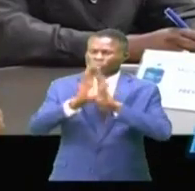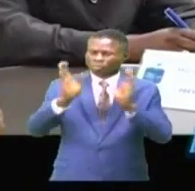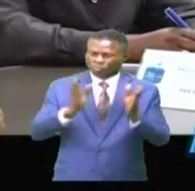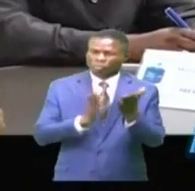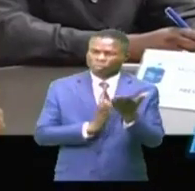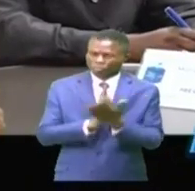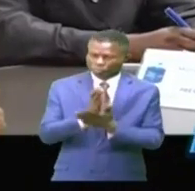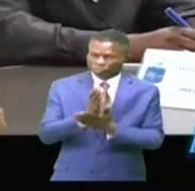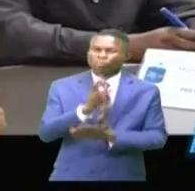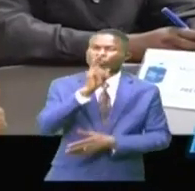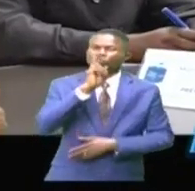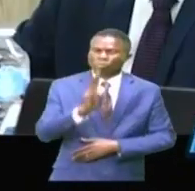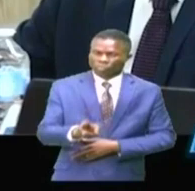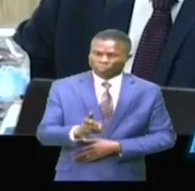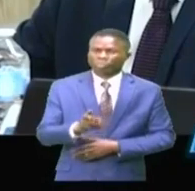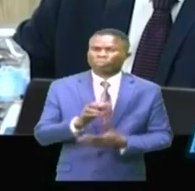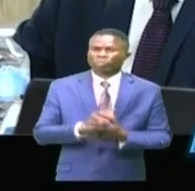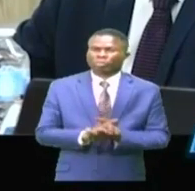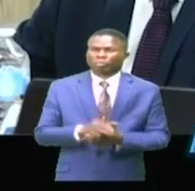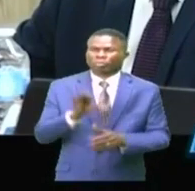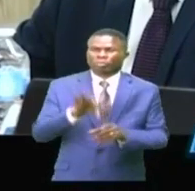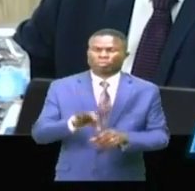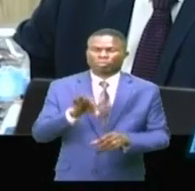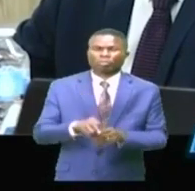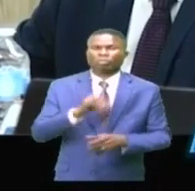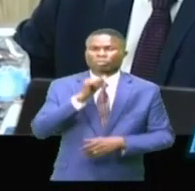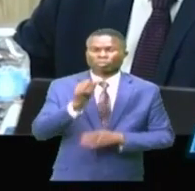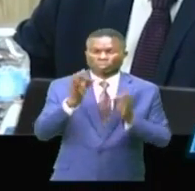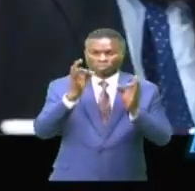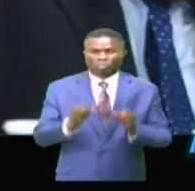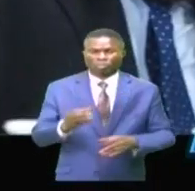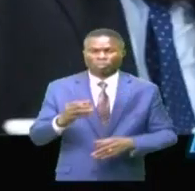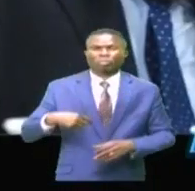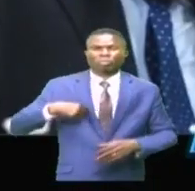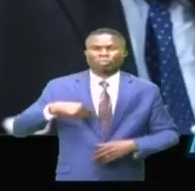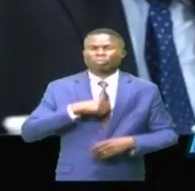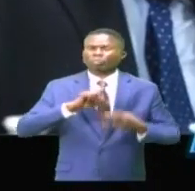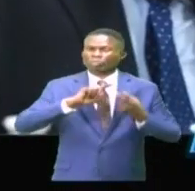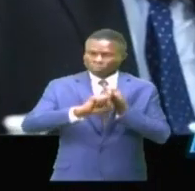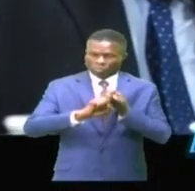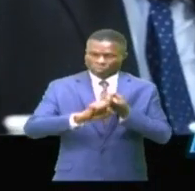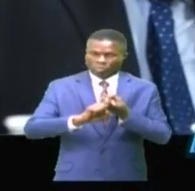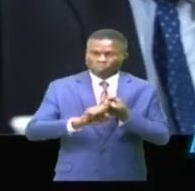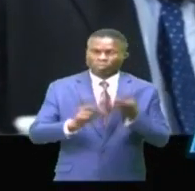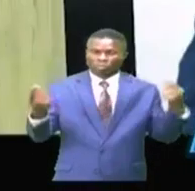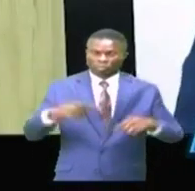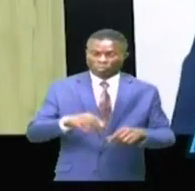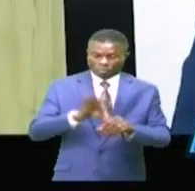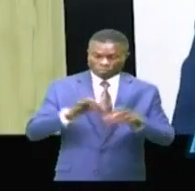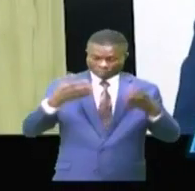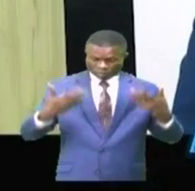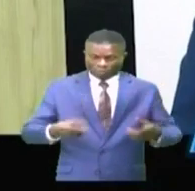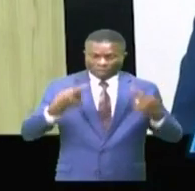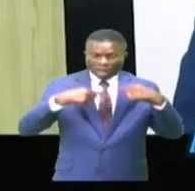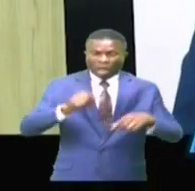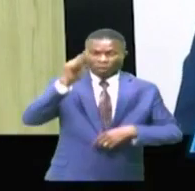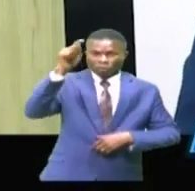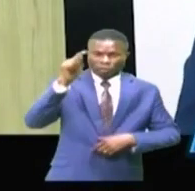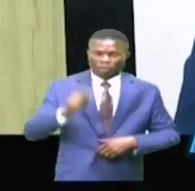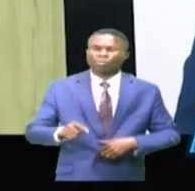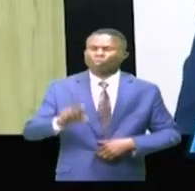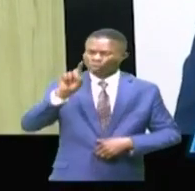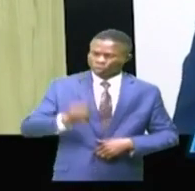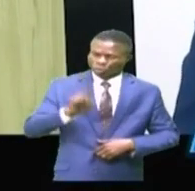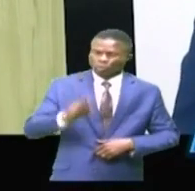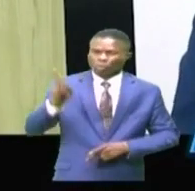élections il ne suffit pas qu'une élection est Dieu il faut évidemment qu'il y ait une confiance dans le processus et dans des résultats et je sais